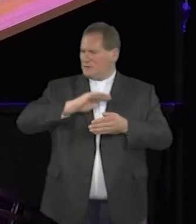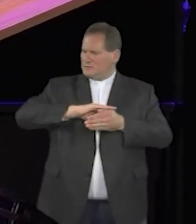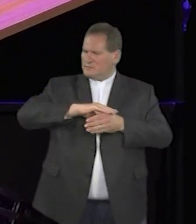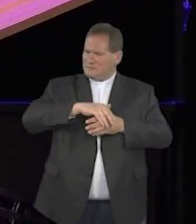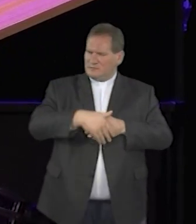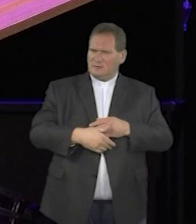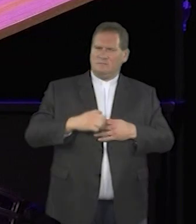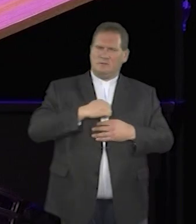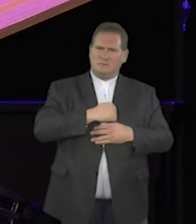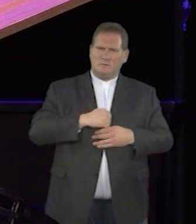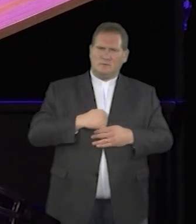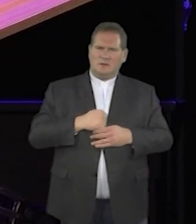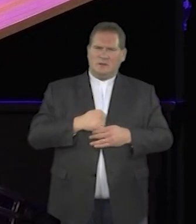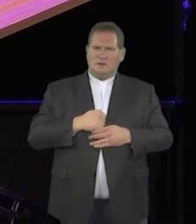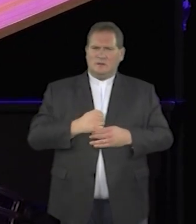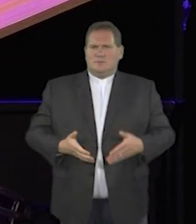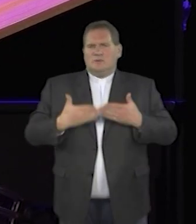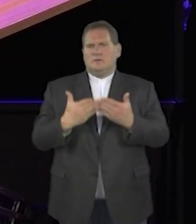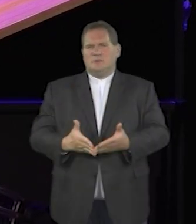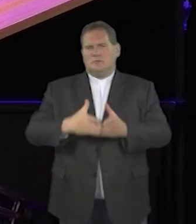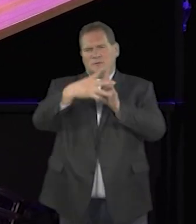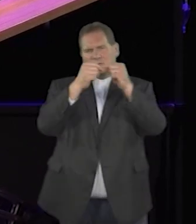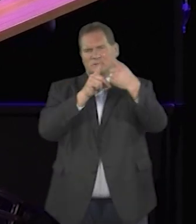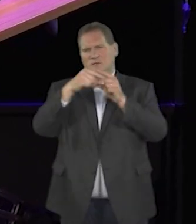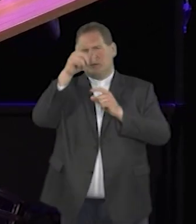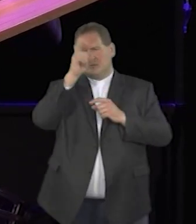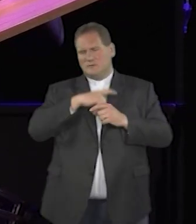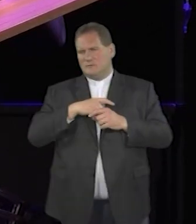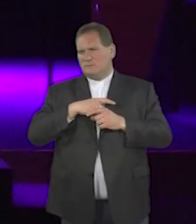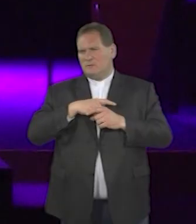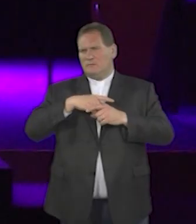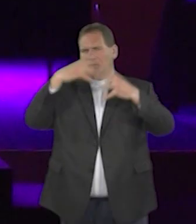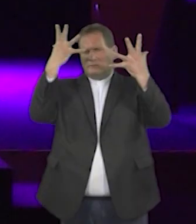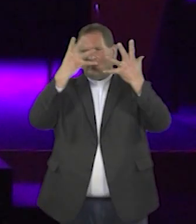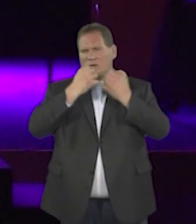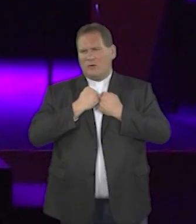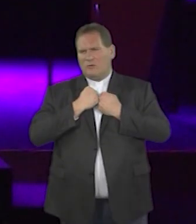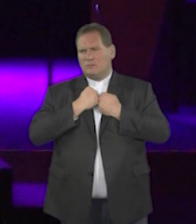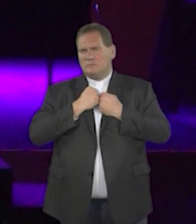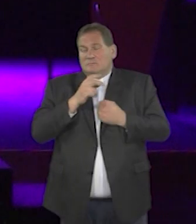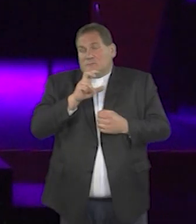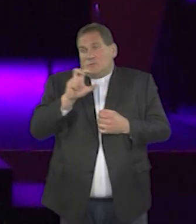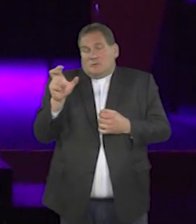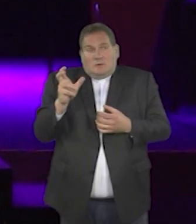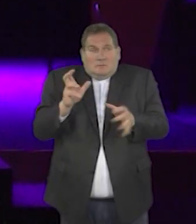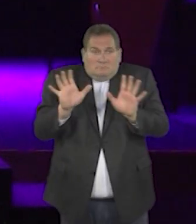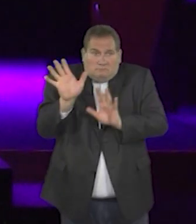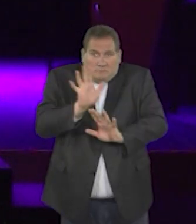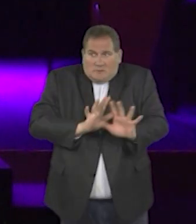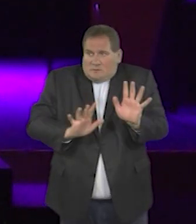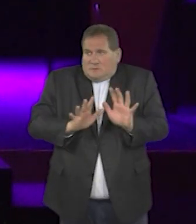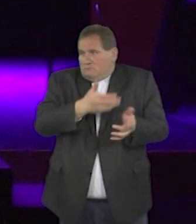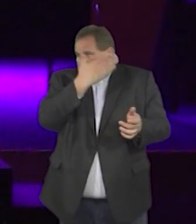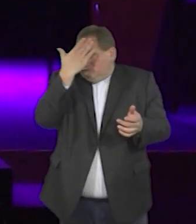najnieszczęśliwsza. Czy rodziła się pod gwiazdą złą, w czarnym roku? Czy ją kto zaczarował,